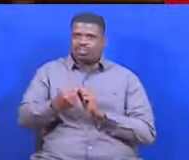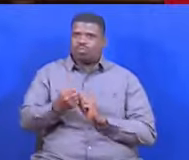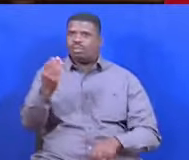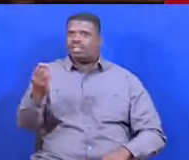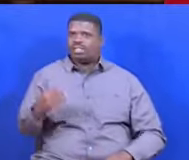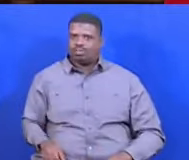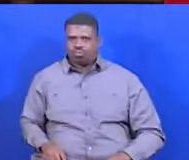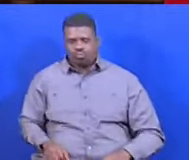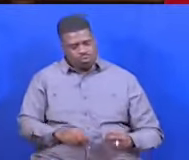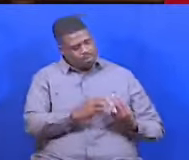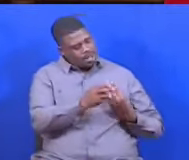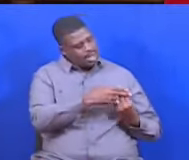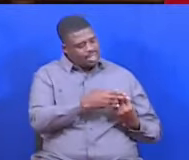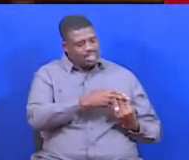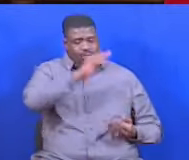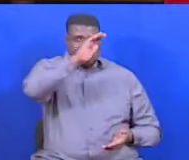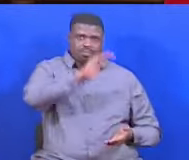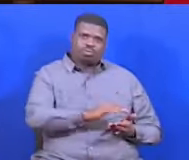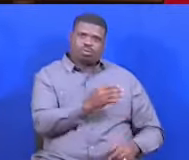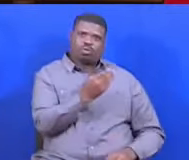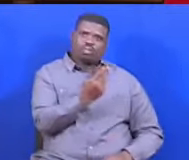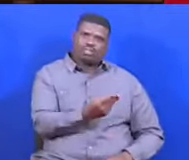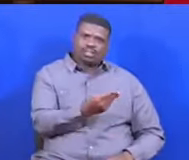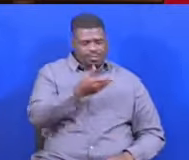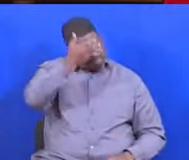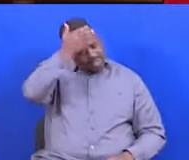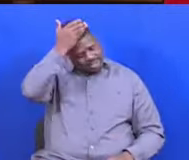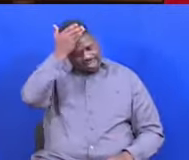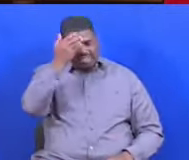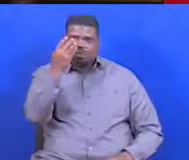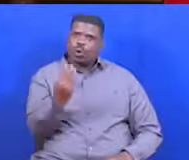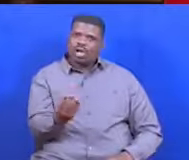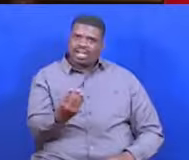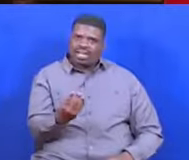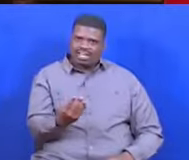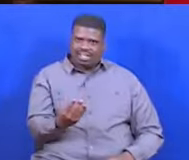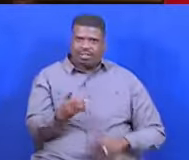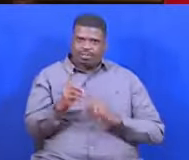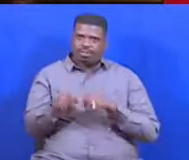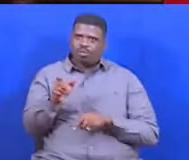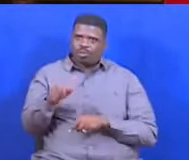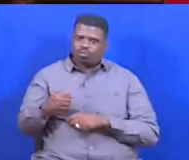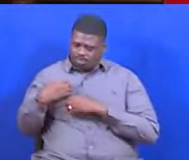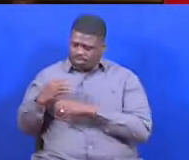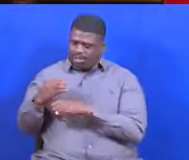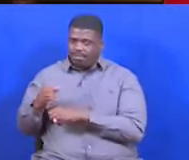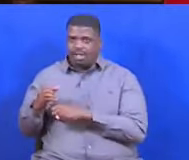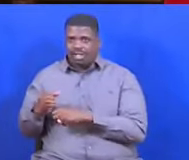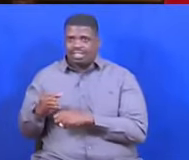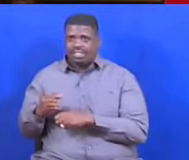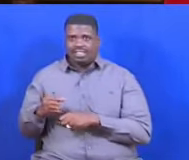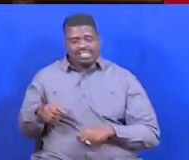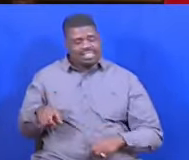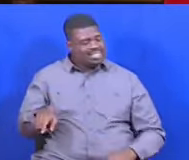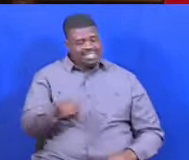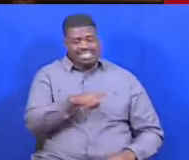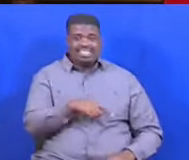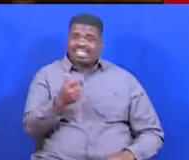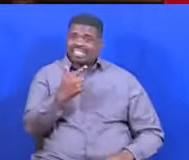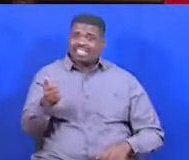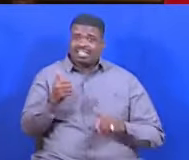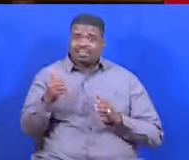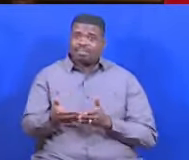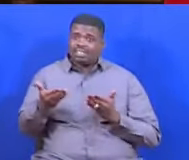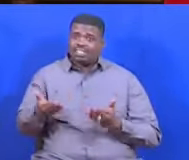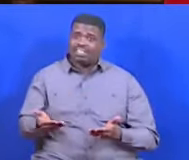Madaktari wawepo kama wasiopungua watatu, manesi wasiopungua wanne, pawepo na watu wa maabara. Zahanati zetu za Tanzania mpaka sasa